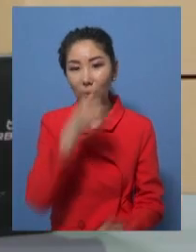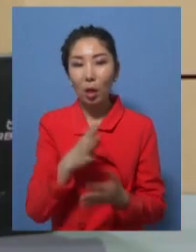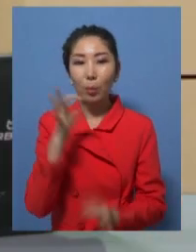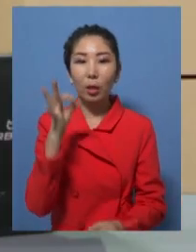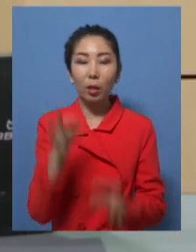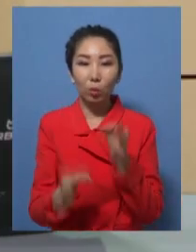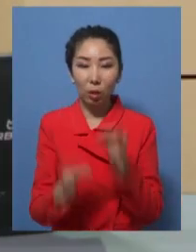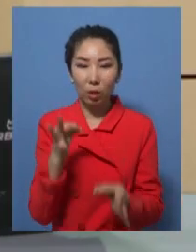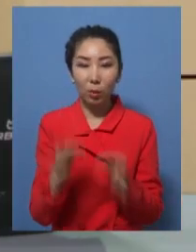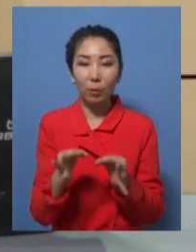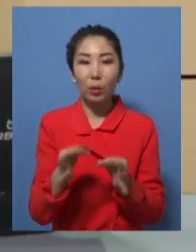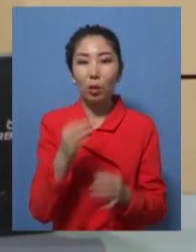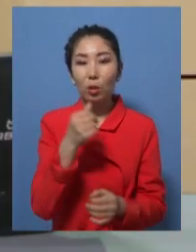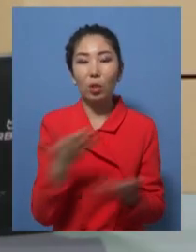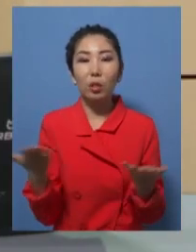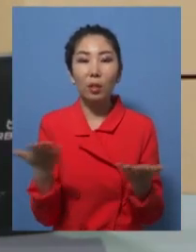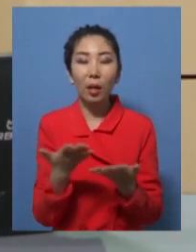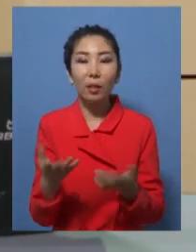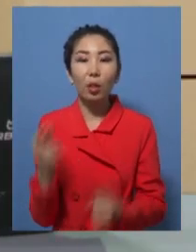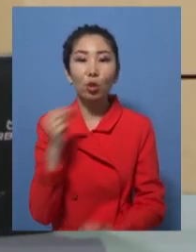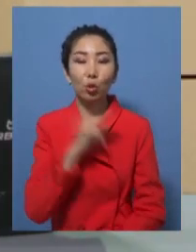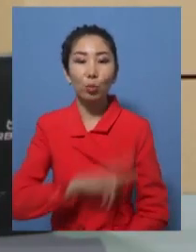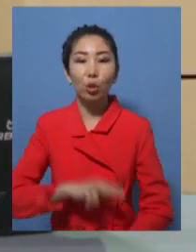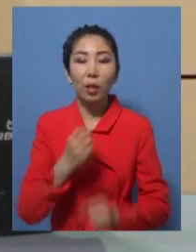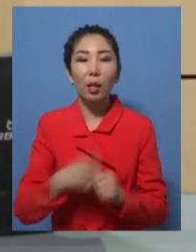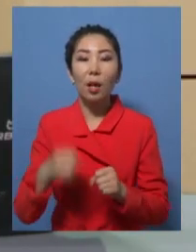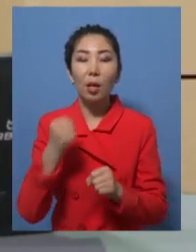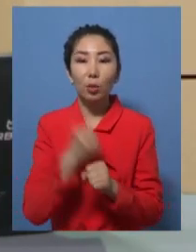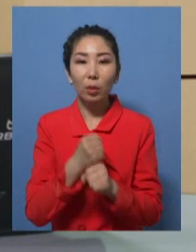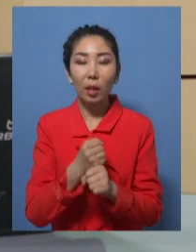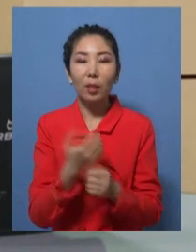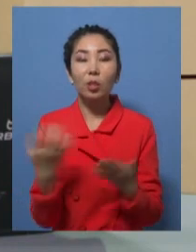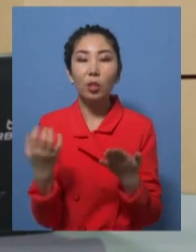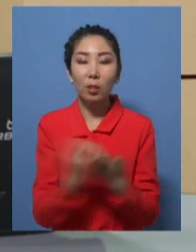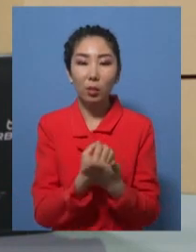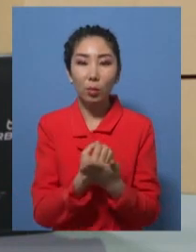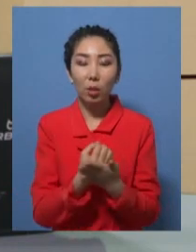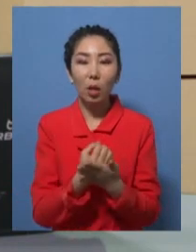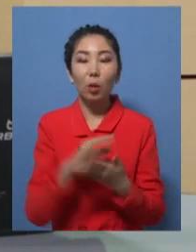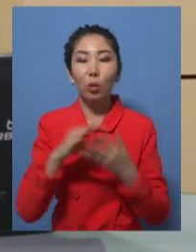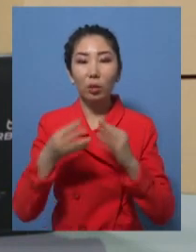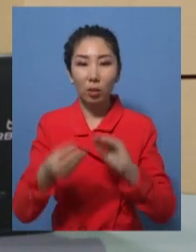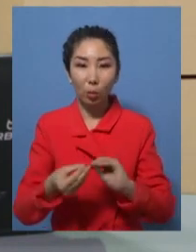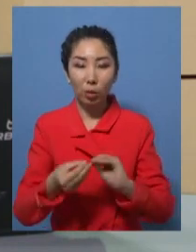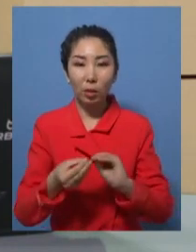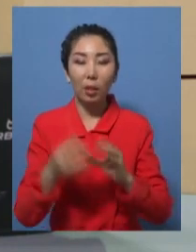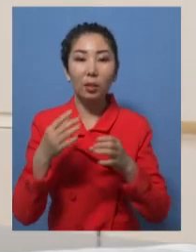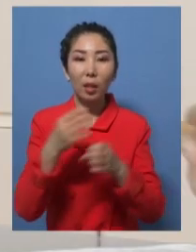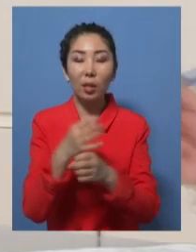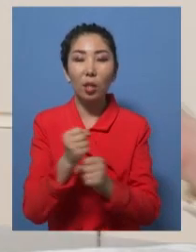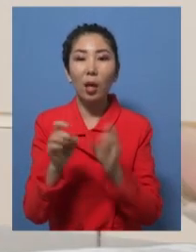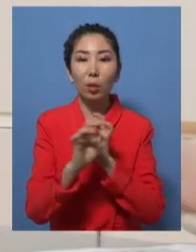прокуратурасы жыл ішінде қандай жұмыстар атқарды, қандай жетістіктерге қол жеткіздіңіздер? Жыл қорытындысы бойынша әңгімелей